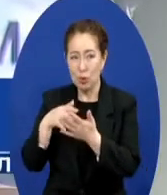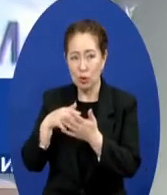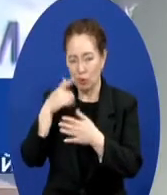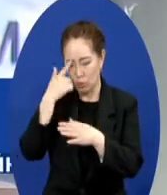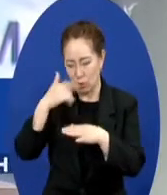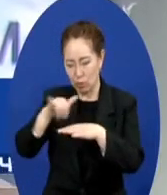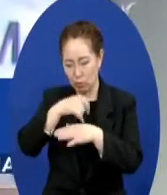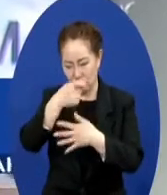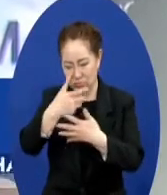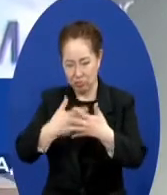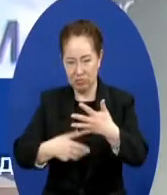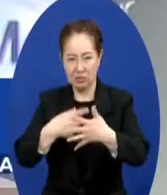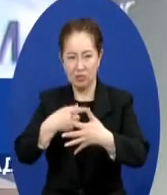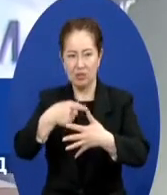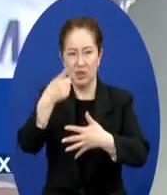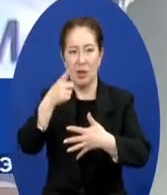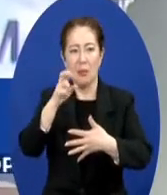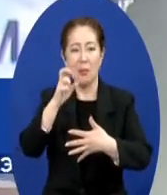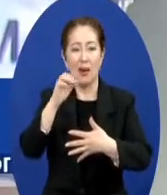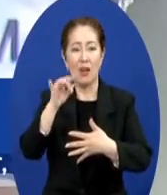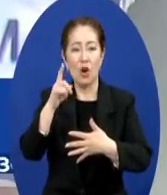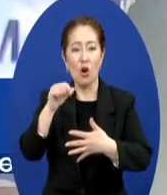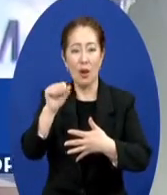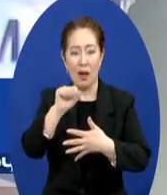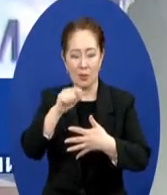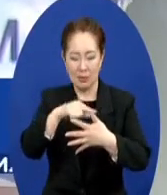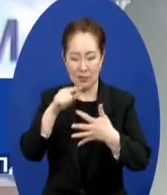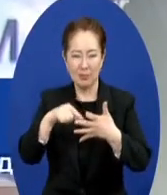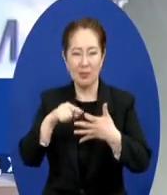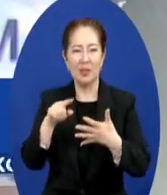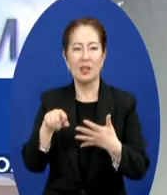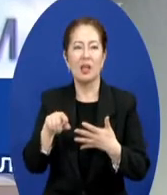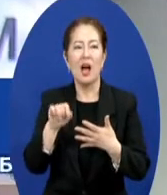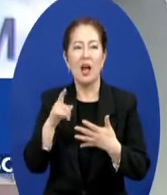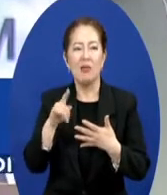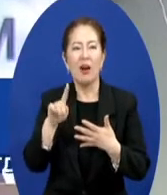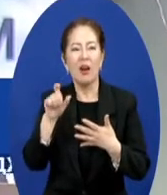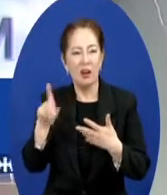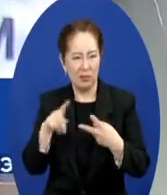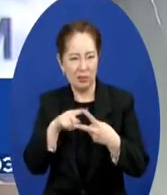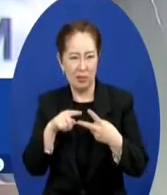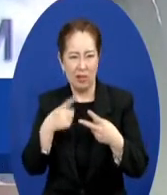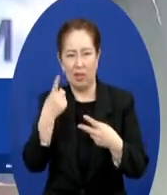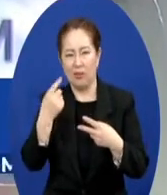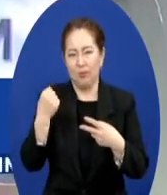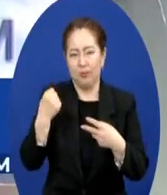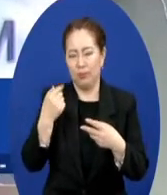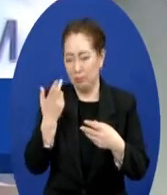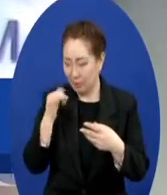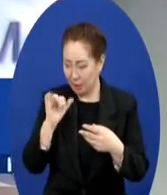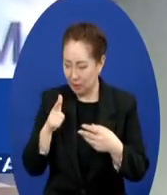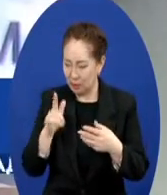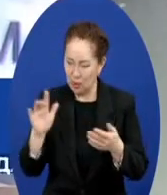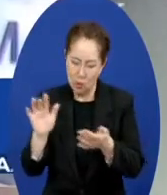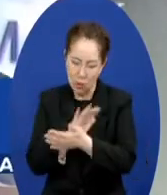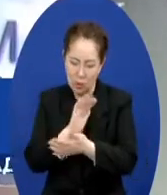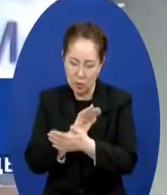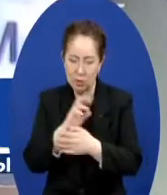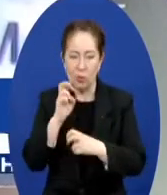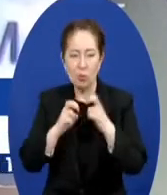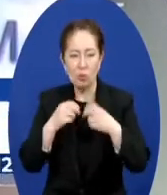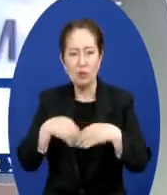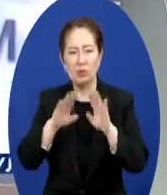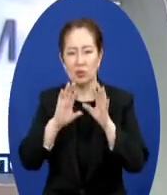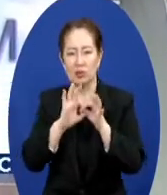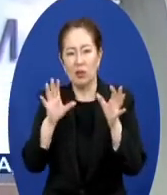устай бараг бая хонгор манай хоёр чинь дараалчих гэдэг шүү дээ. Тийм учраас ажиллахаар зөв хурдан оруулах